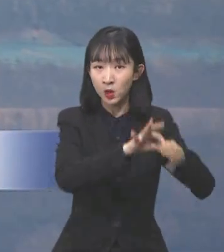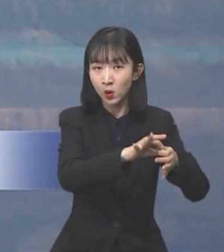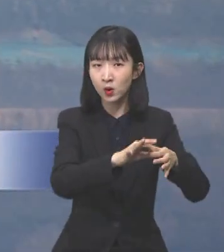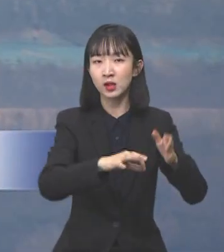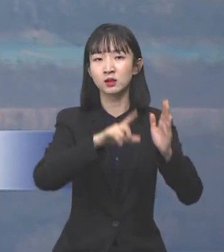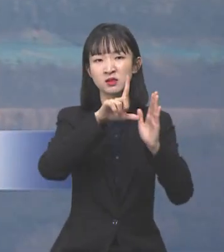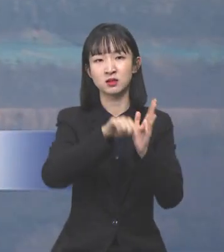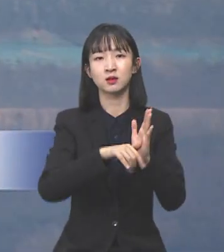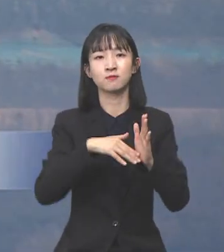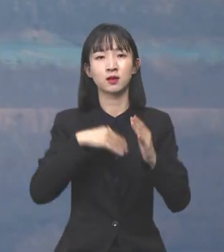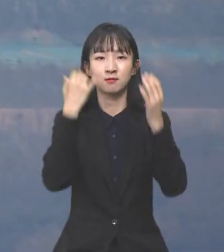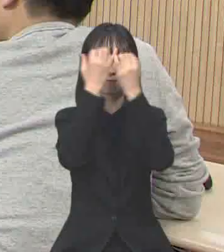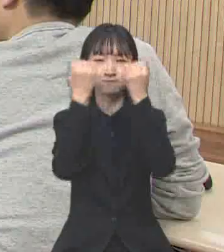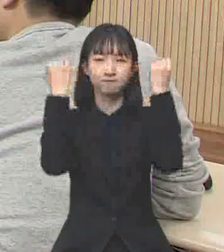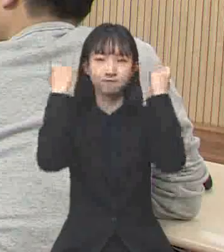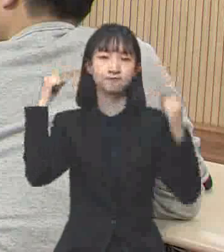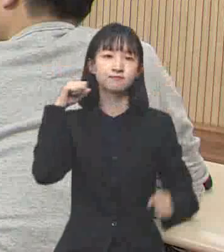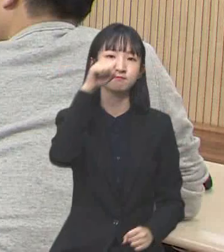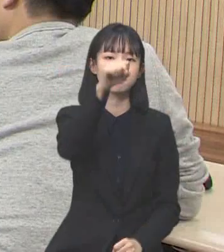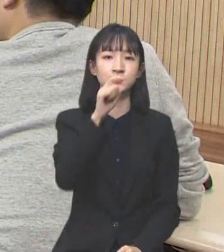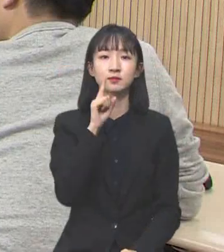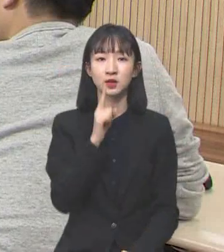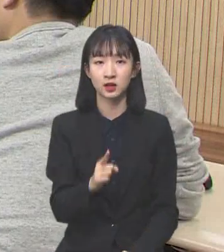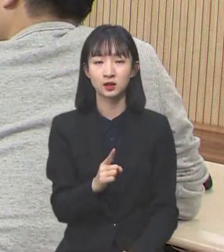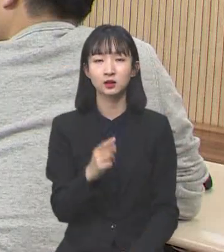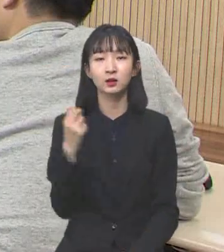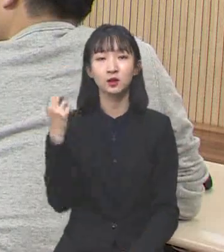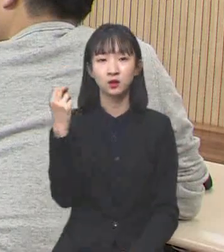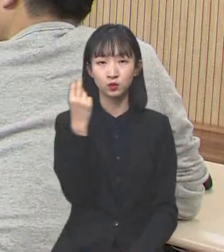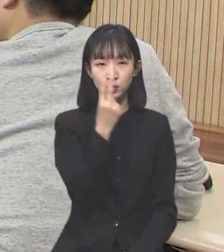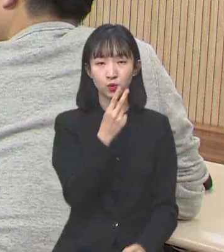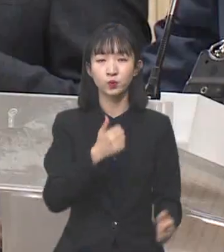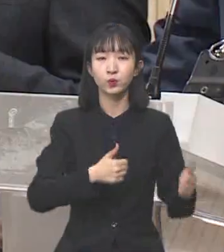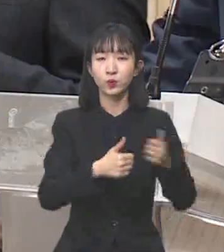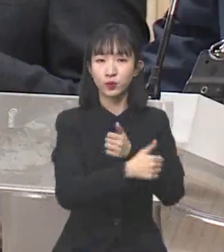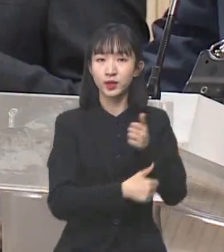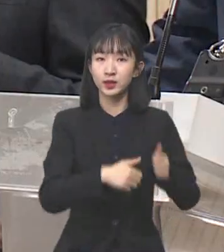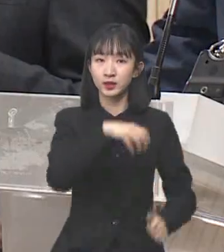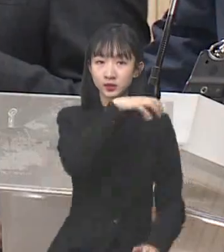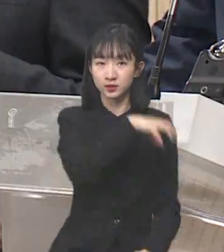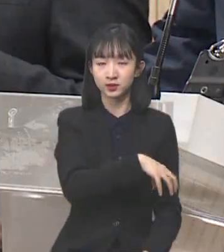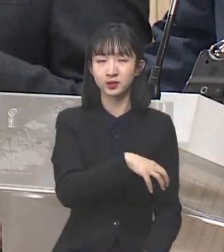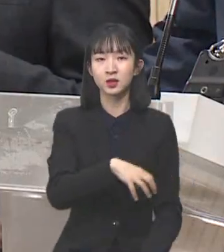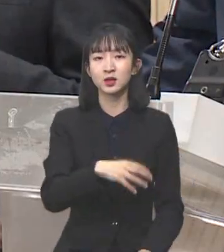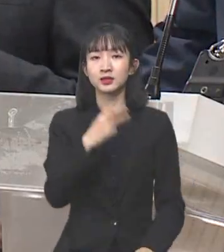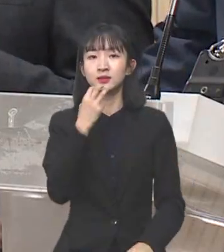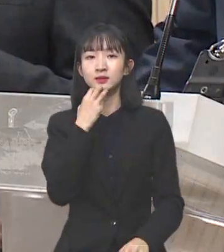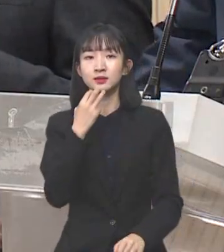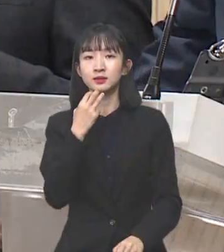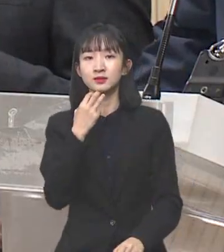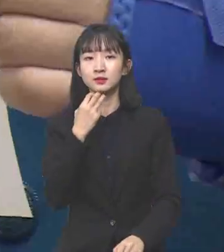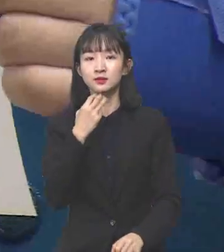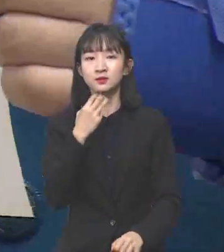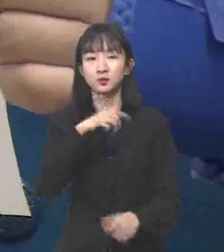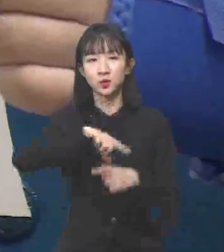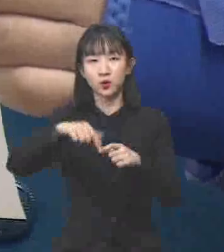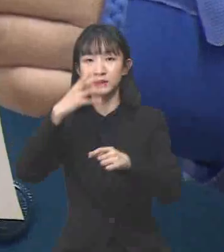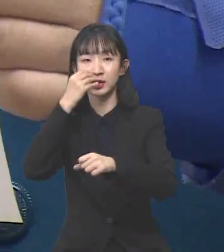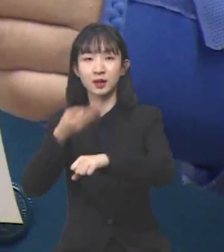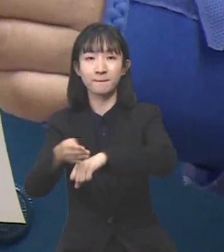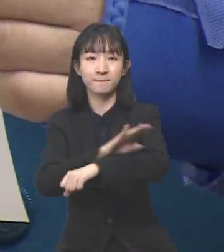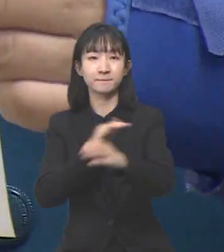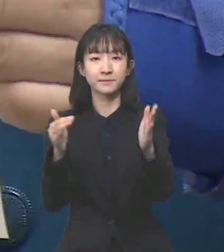따고 덧붙였습니다 이와 함께 대책위는 메리지 종료를 위한 시민 서명 운동과 험 시민